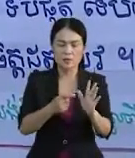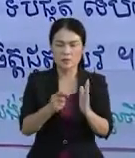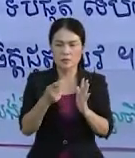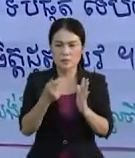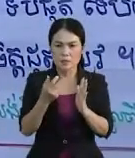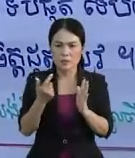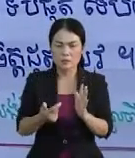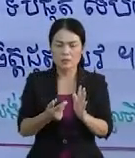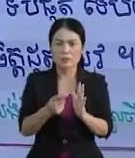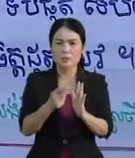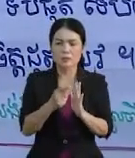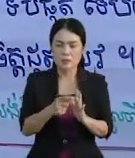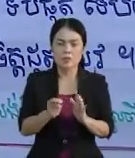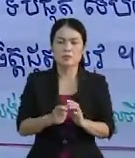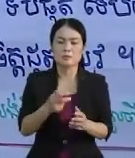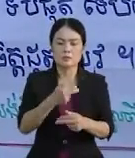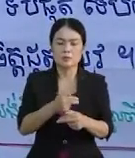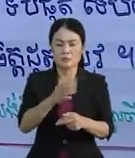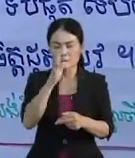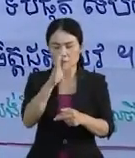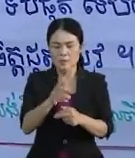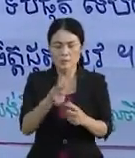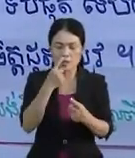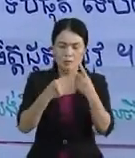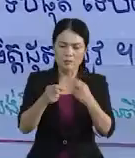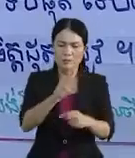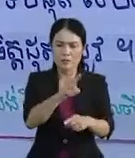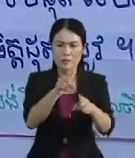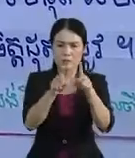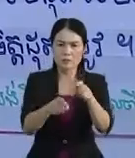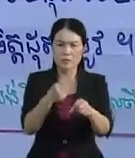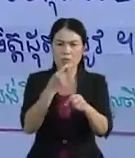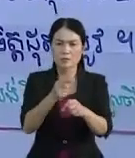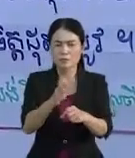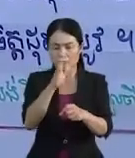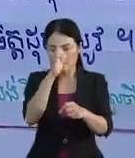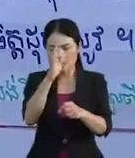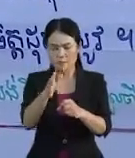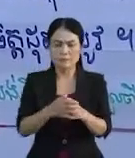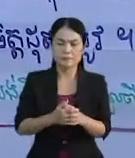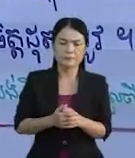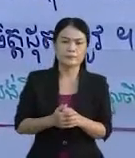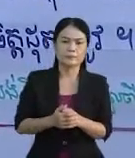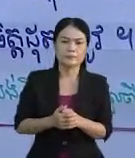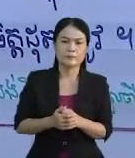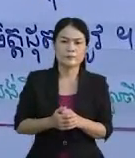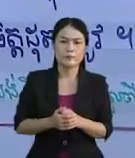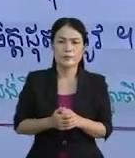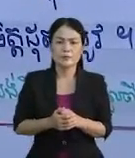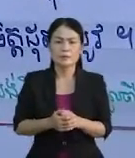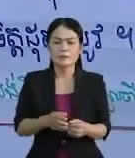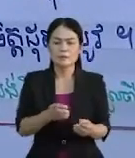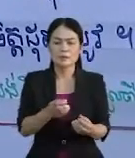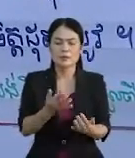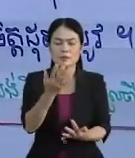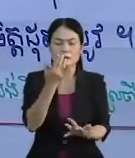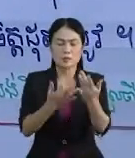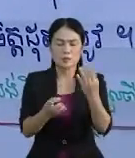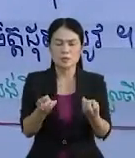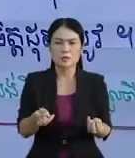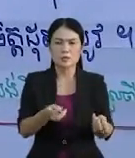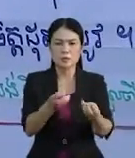งเวอร์บอจิตาอย่างคลั่งวิยมนังสู่บัญเจะลูกตาลูกตากำปองดอสไรห